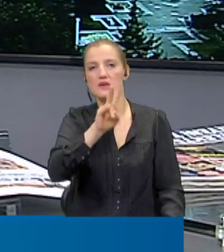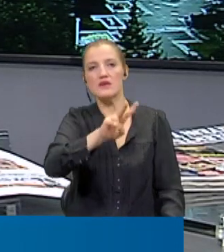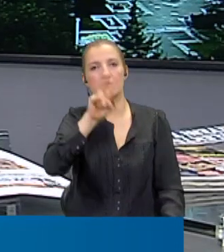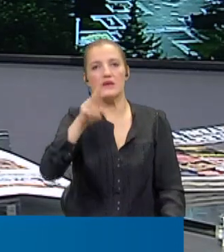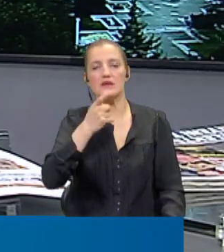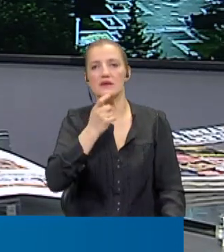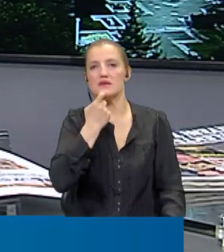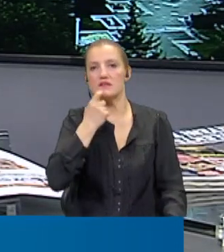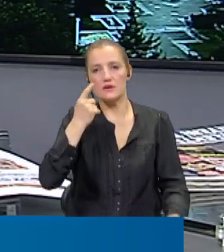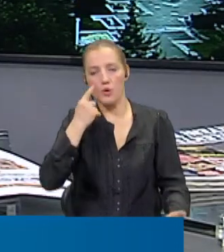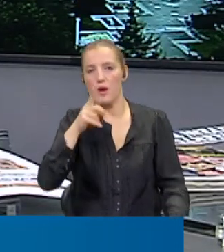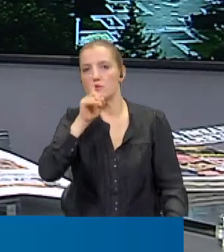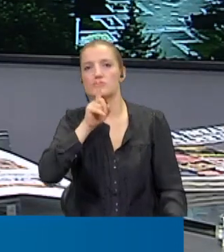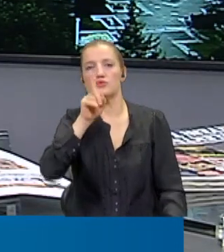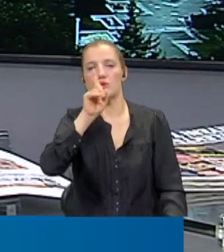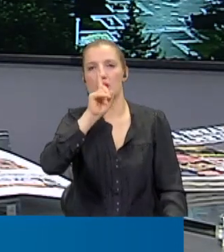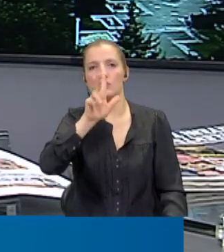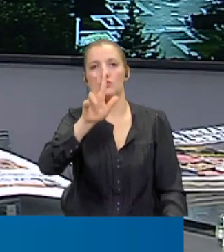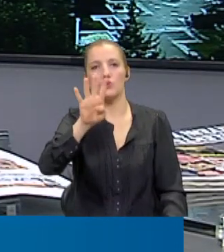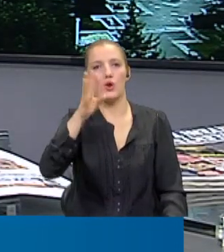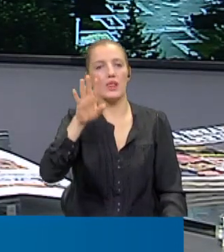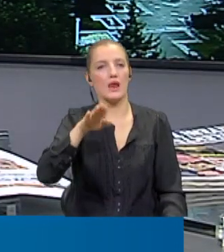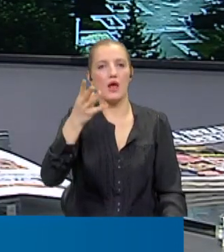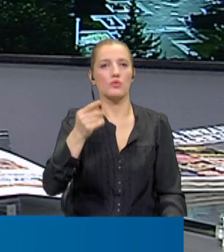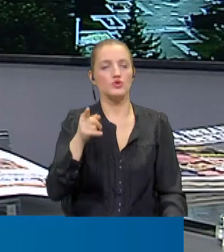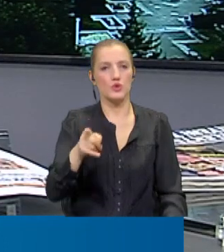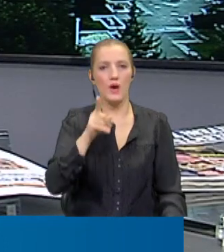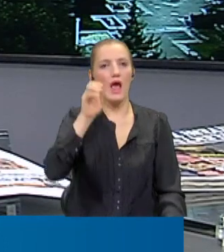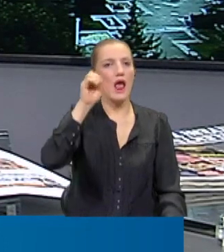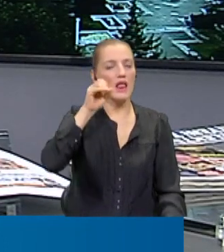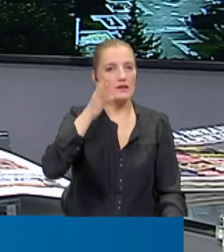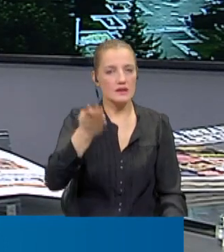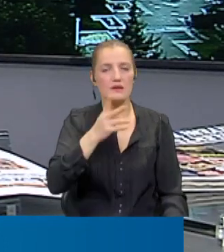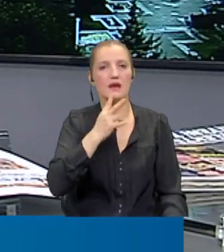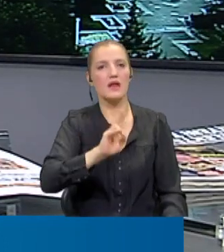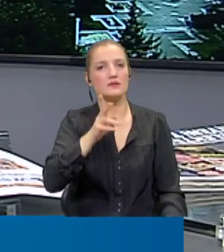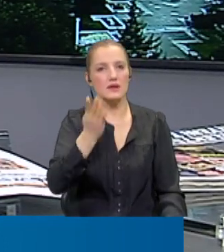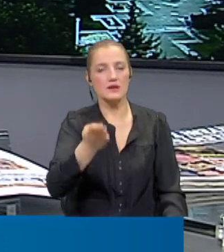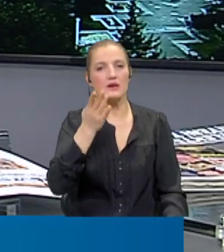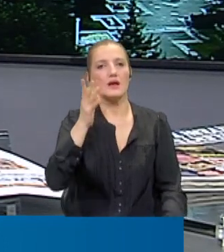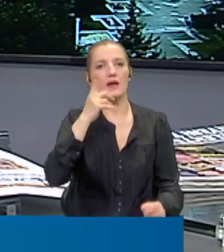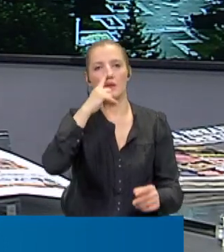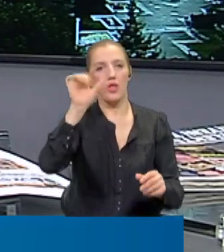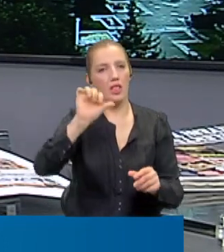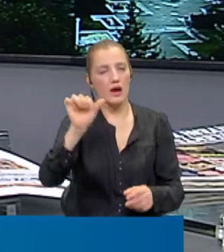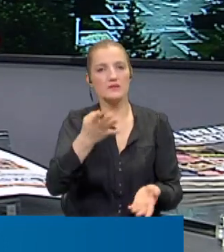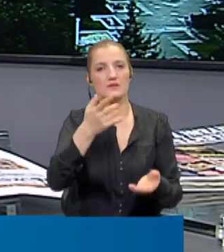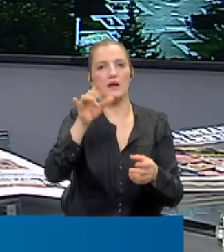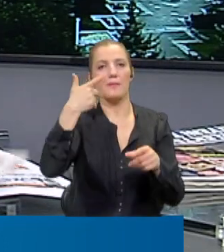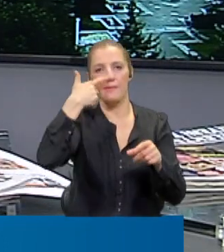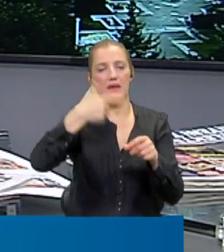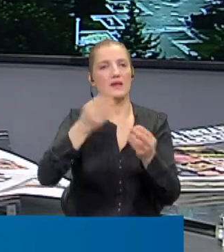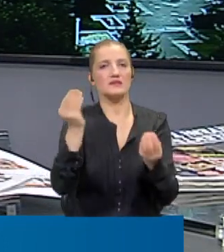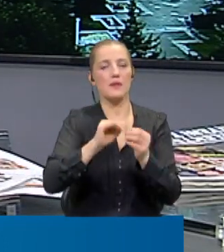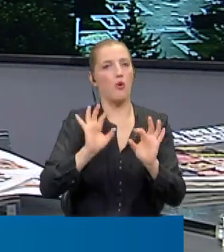34 öyle mi acaba Yani burada elektrik faturasına gelen zam akaryakıt Lara gelen zam öyle mi